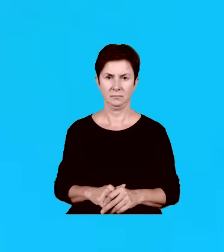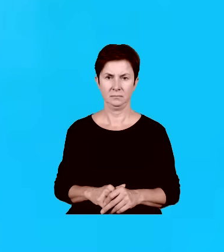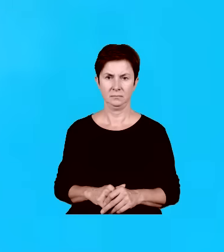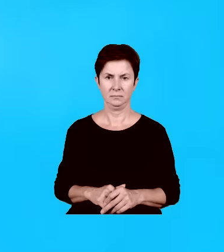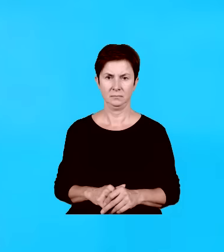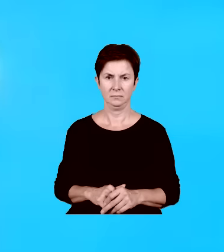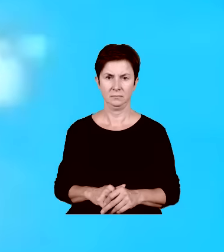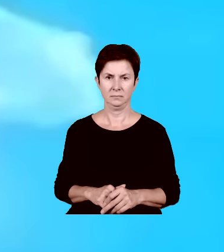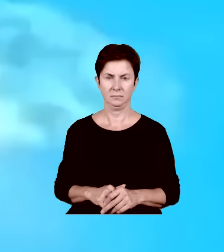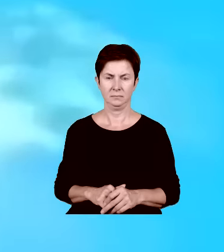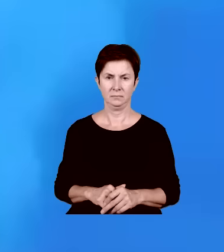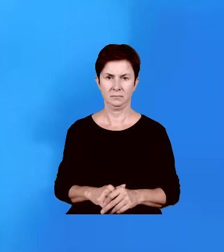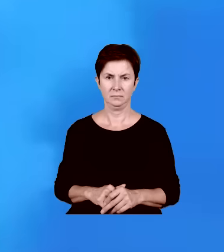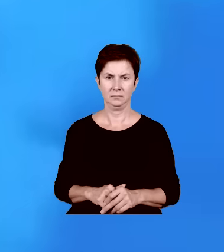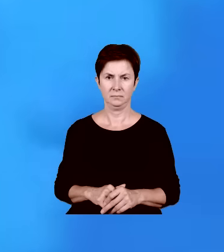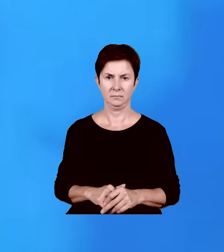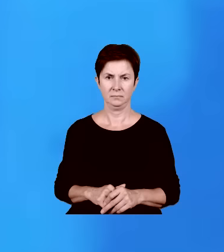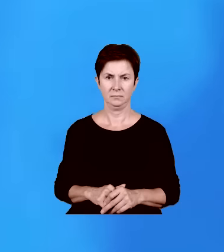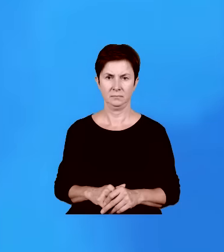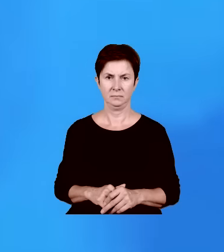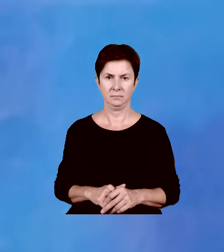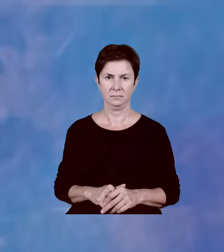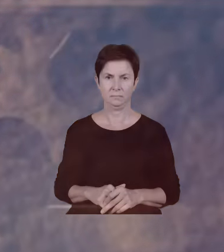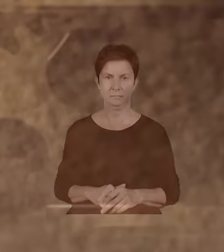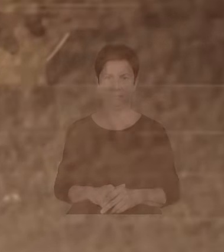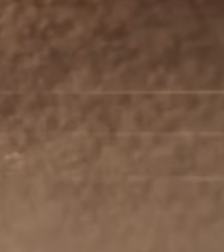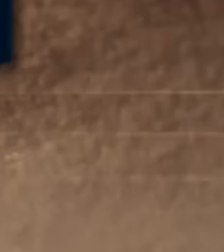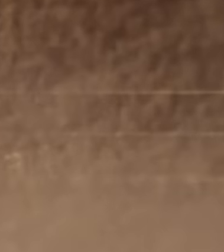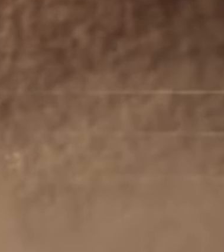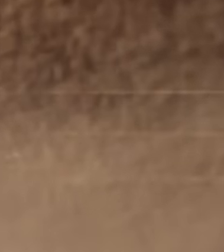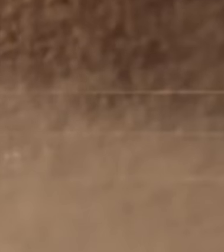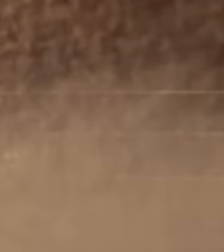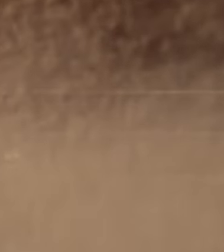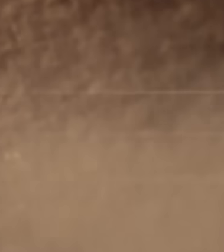وارو و بسیار زیبا ورزشکار چینی برای مدال.